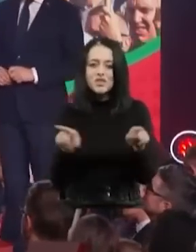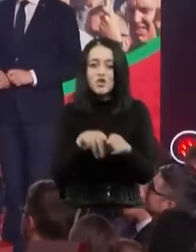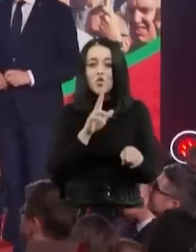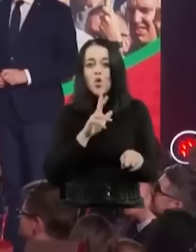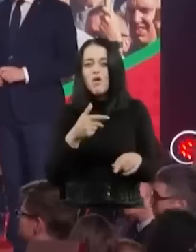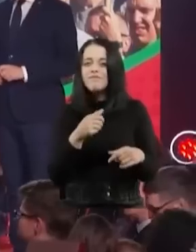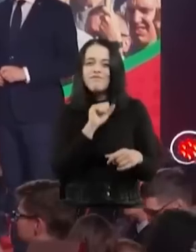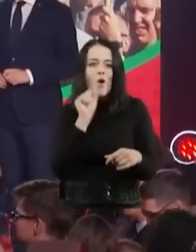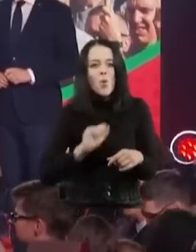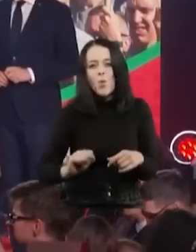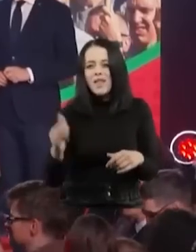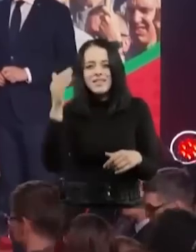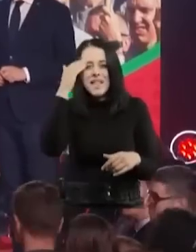no.